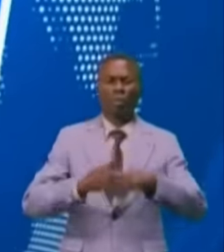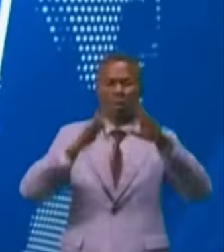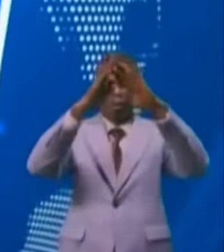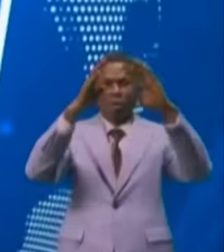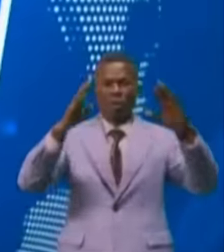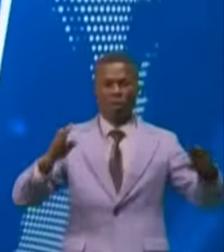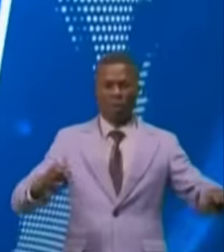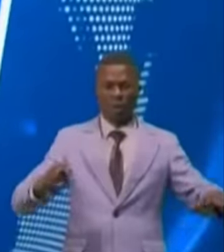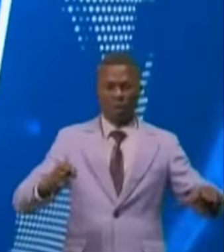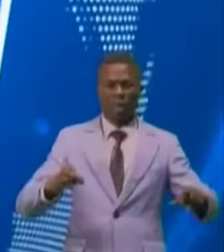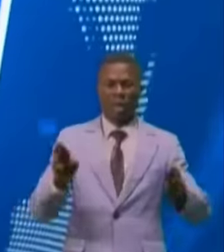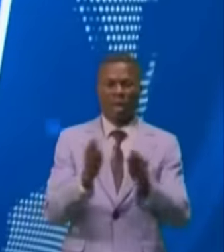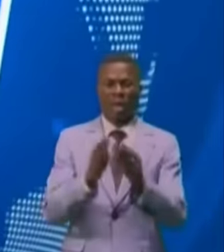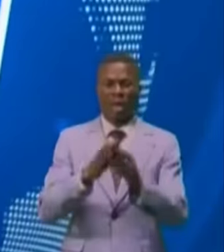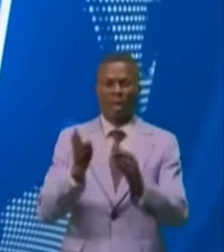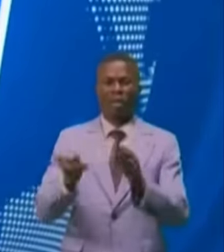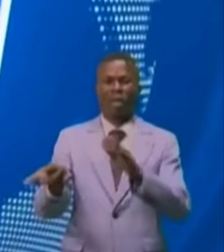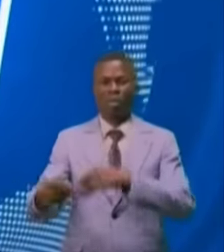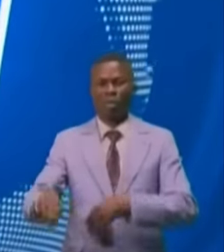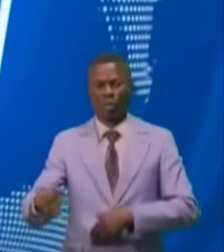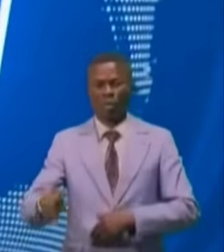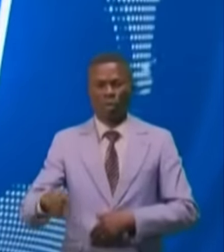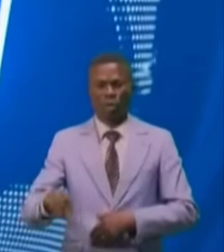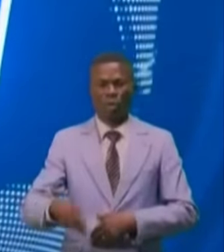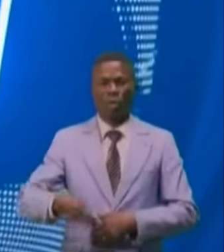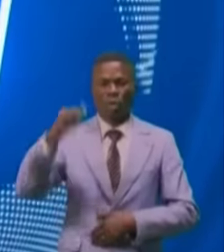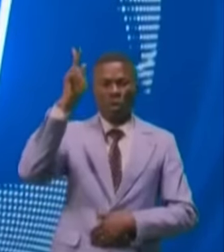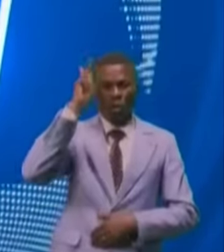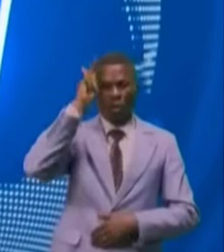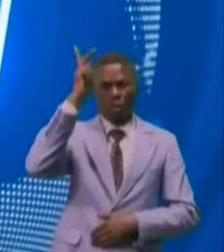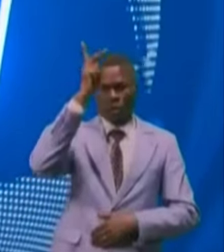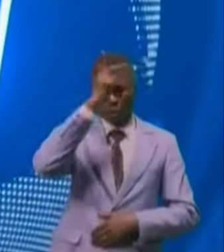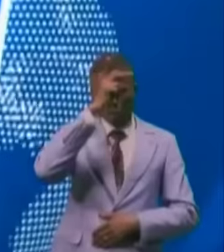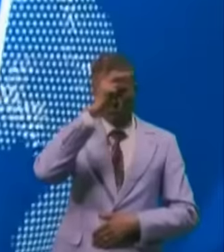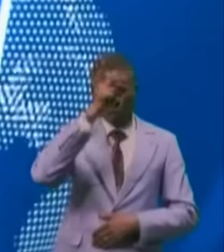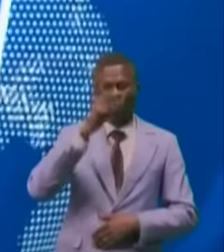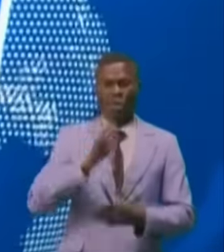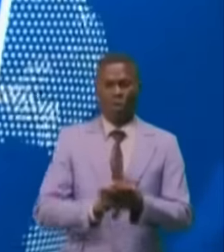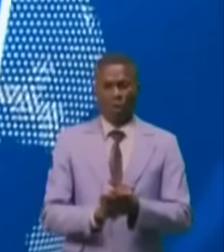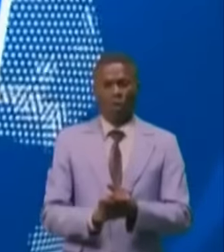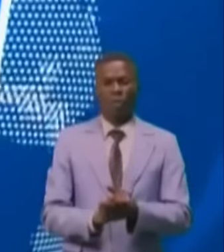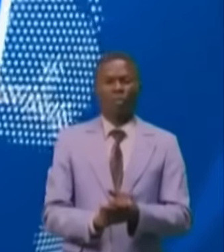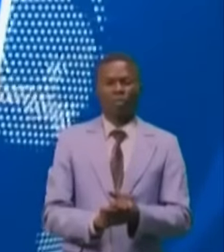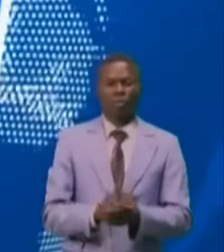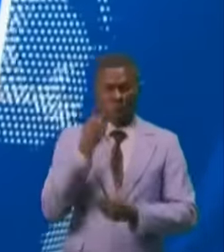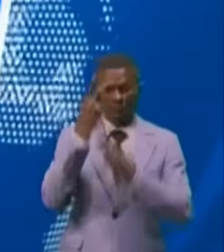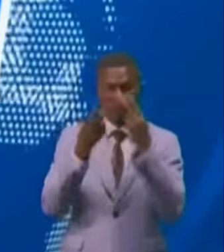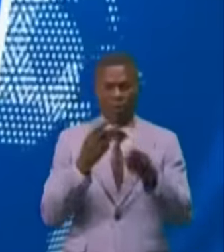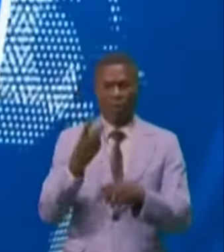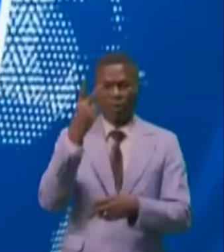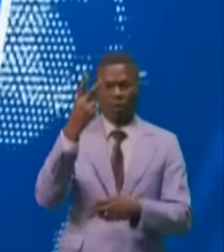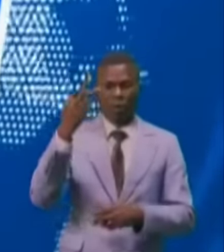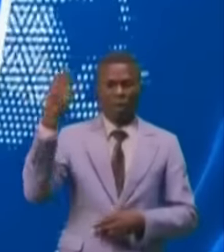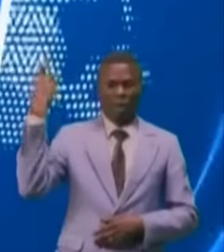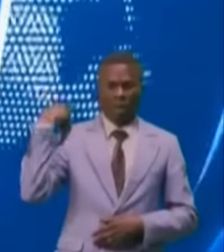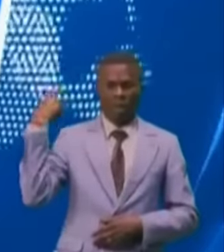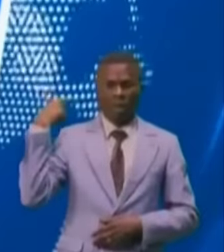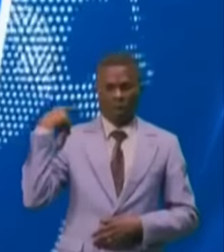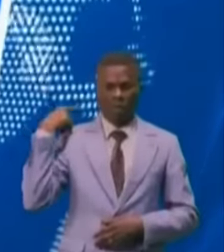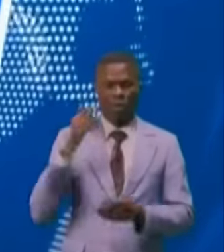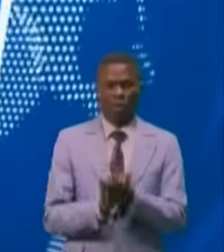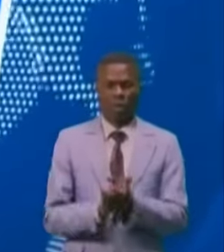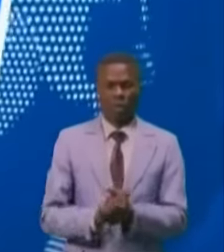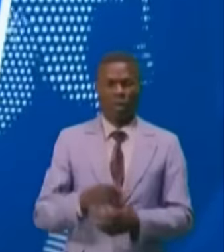bâtiment de l'Assemblée provinciale du Haut-Katanga a reçu la visite des deux honorables. Il s'agit notamment